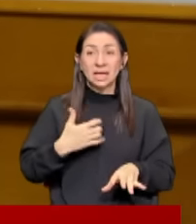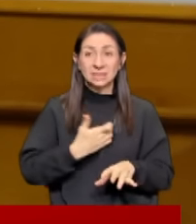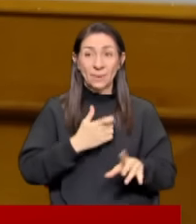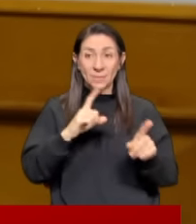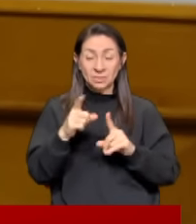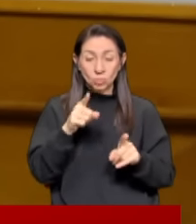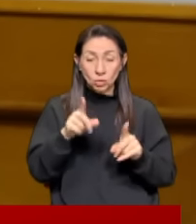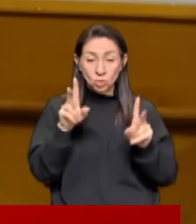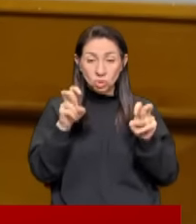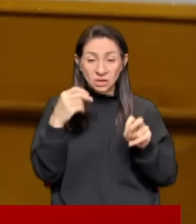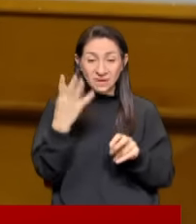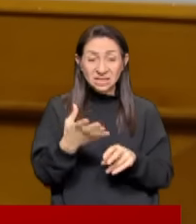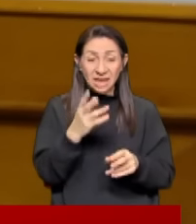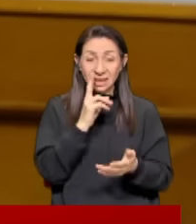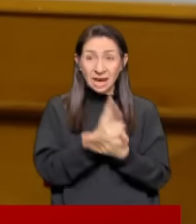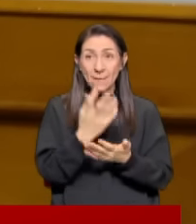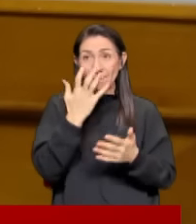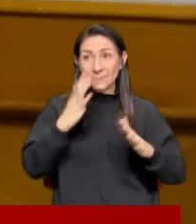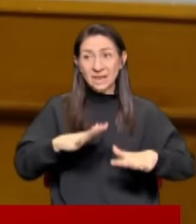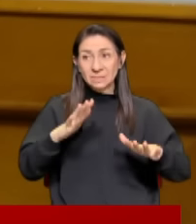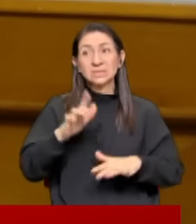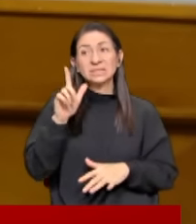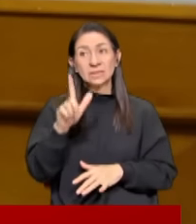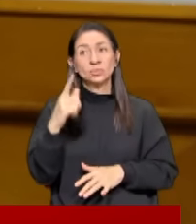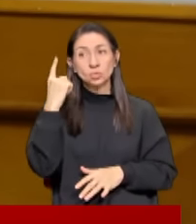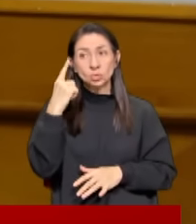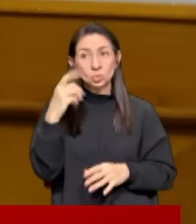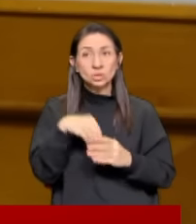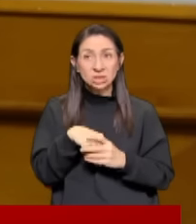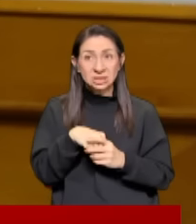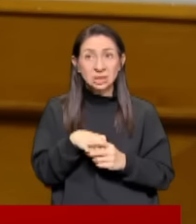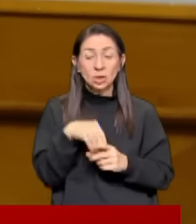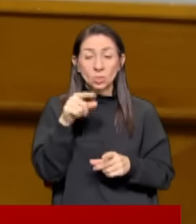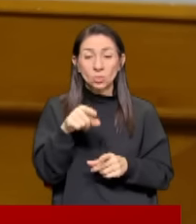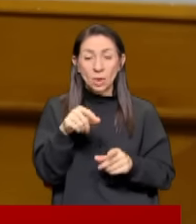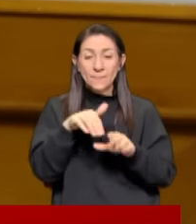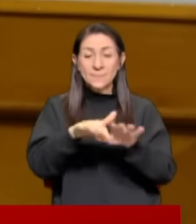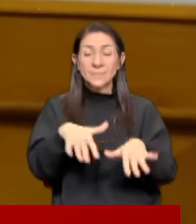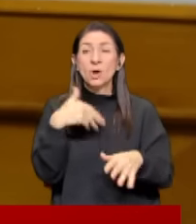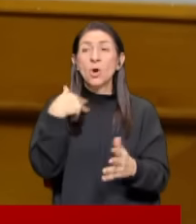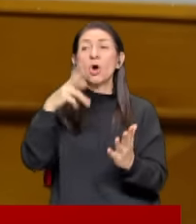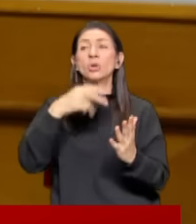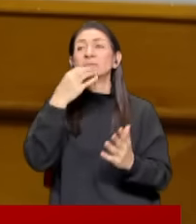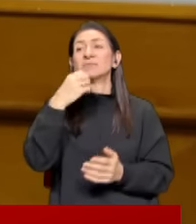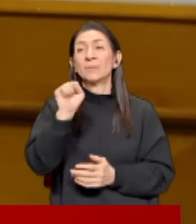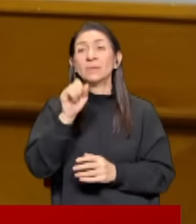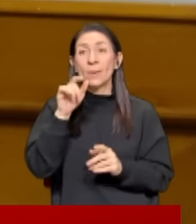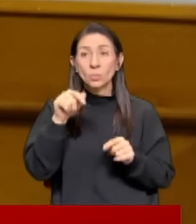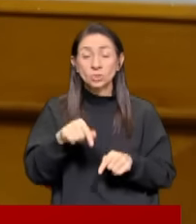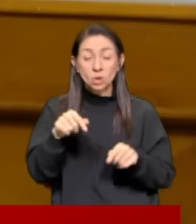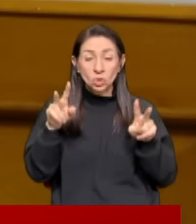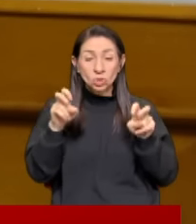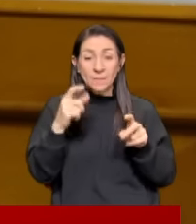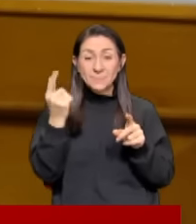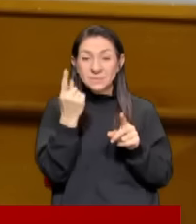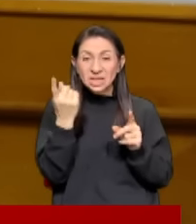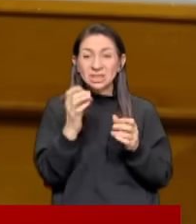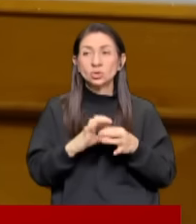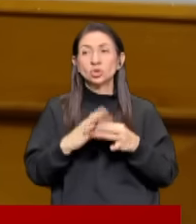Mahkemesi'nin bu konuda vereceği kararın beklenmesi gerektiğini düşündüğüm için bunu mecliste okutmadım ama burada meselenin bir